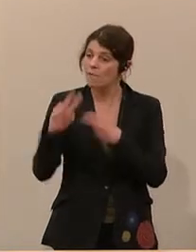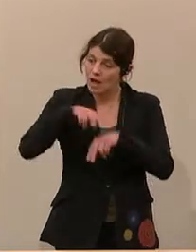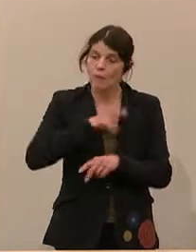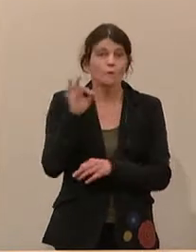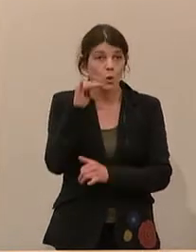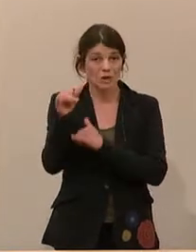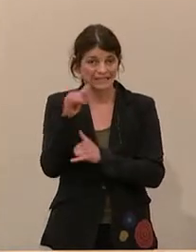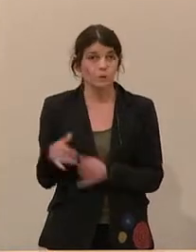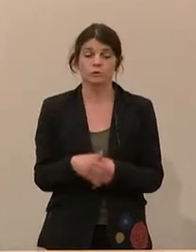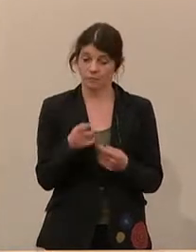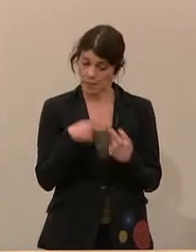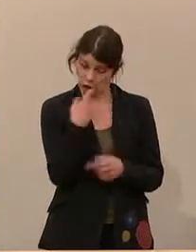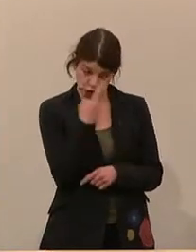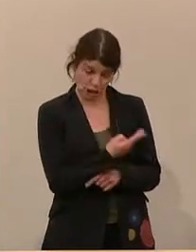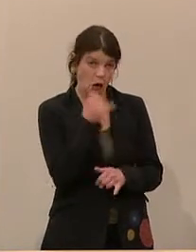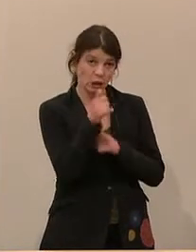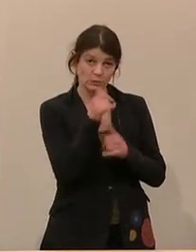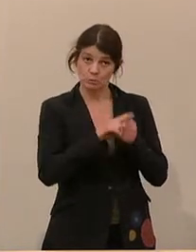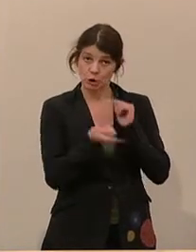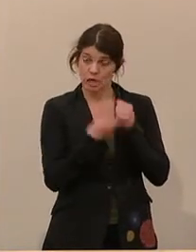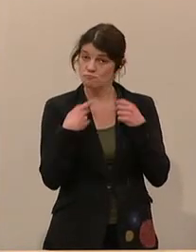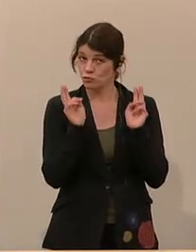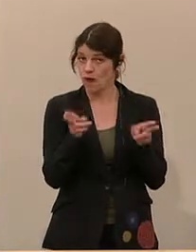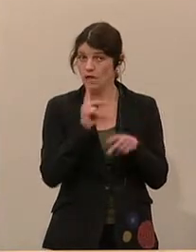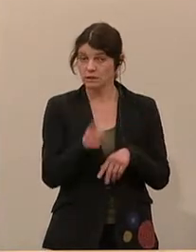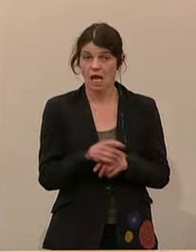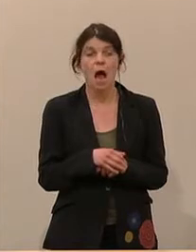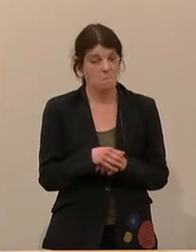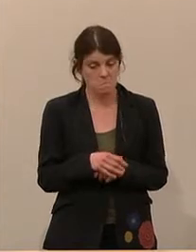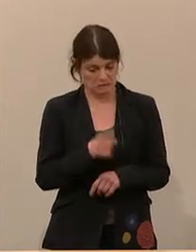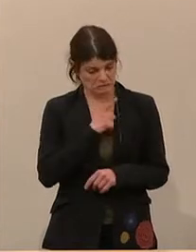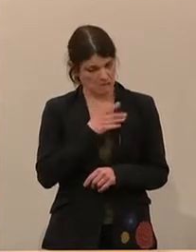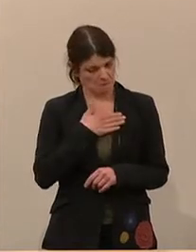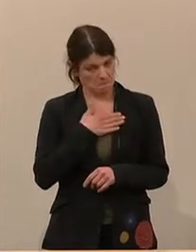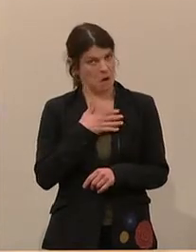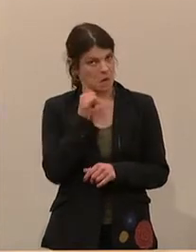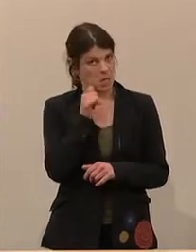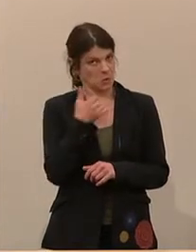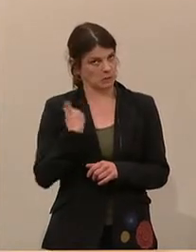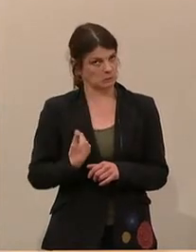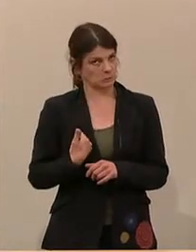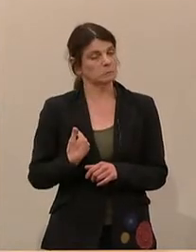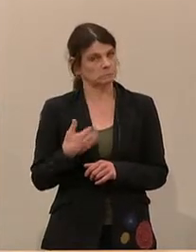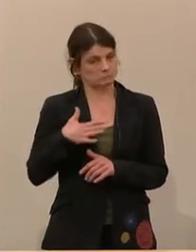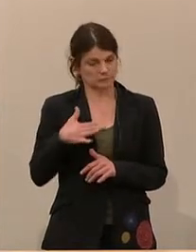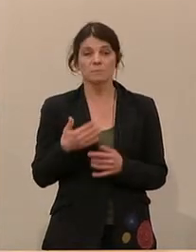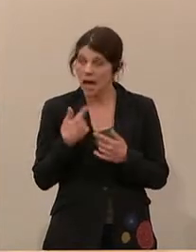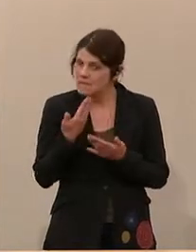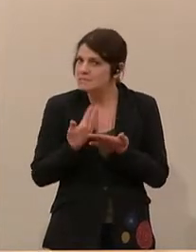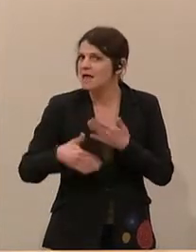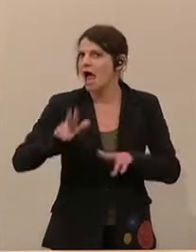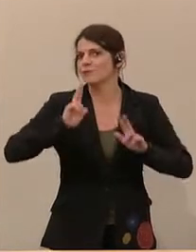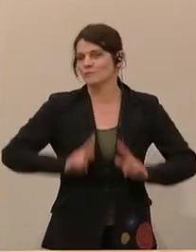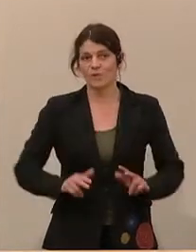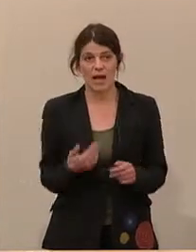wenn man sich das Tourismusbudget anschaut, dann muss ich ganz ehrlich sagen, kann man als Touristiker mehr als zufrieden sein. Die